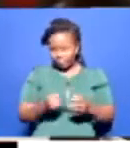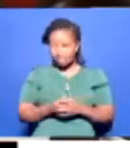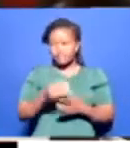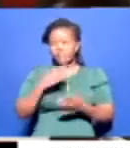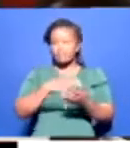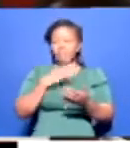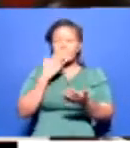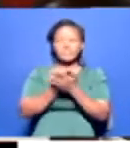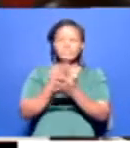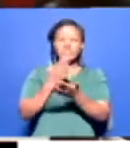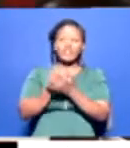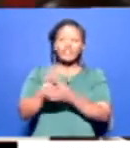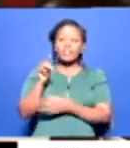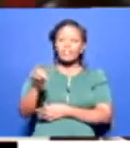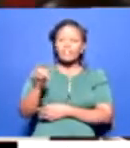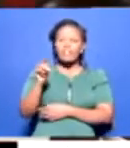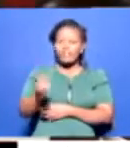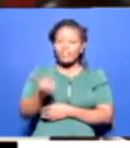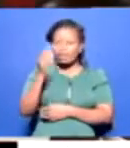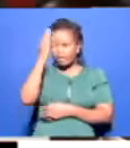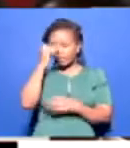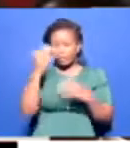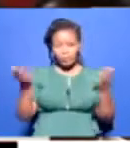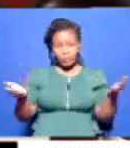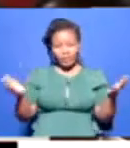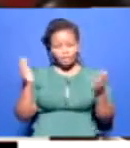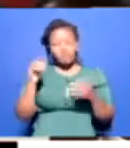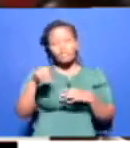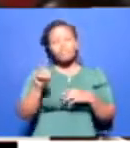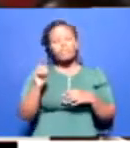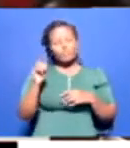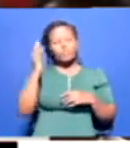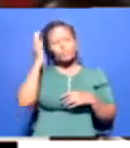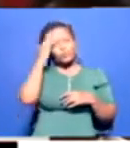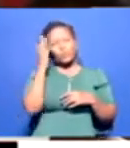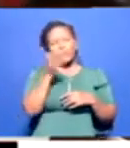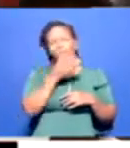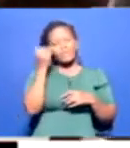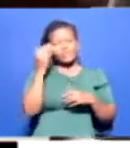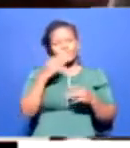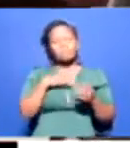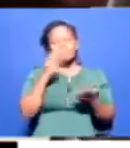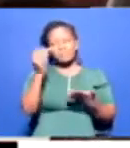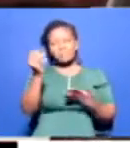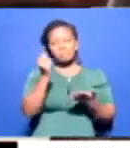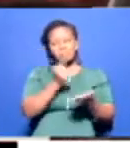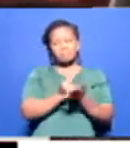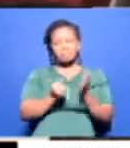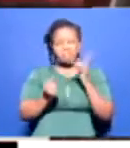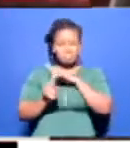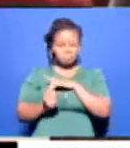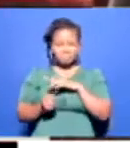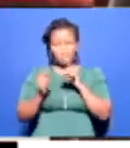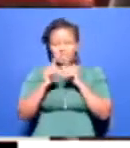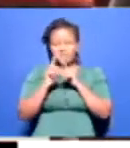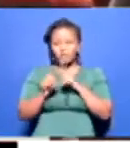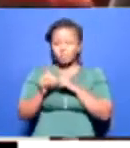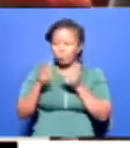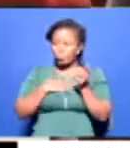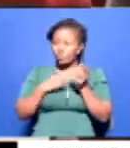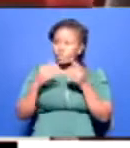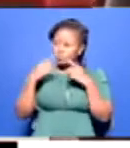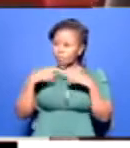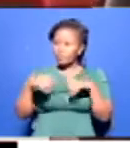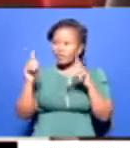sababu umeona yafaa nichukue wadhifa huu, na ninataka tu kutangaza niseme